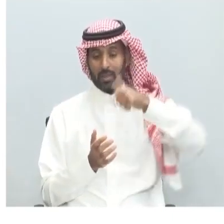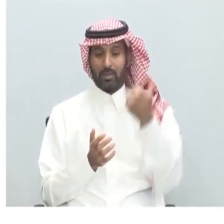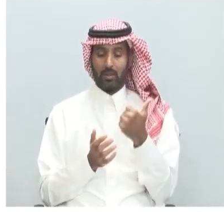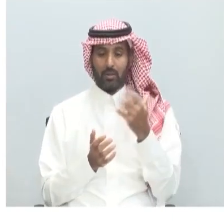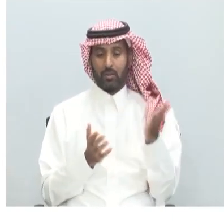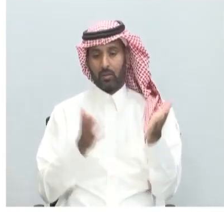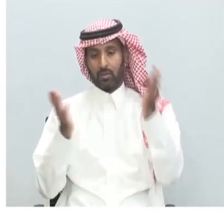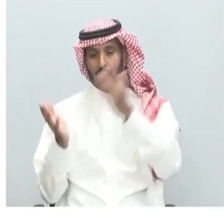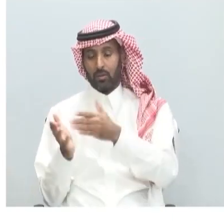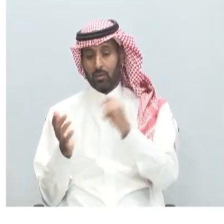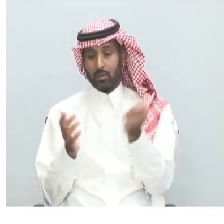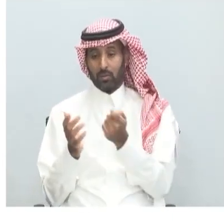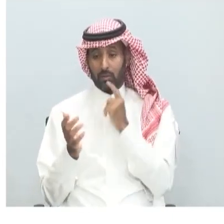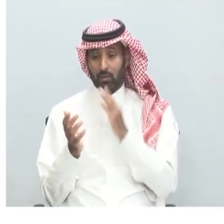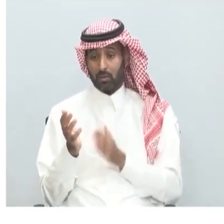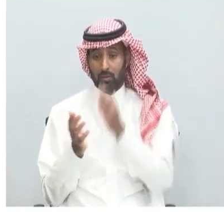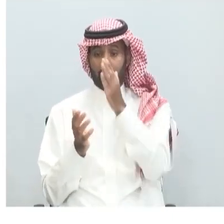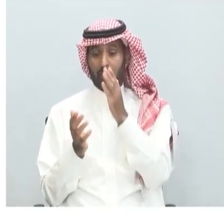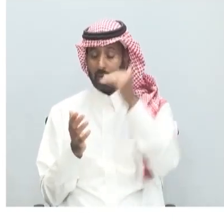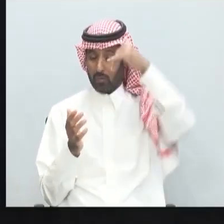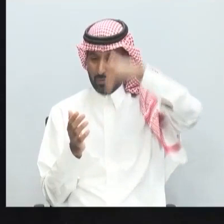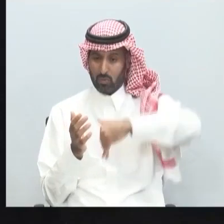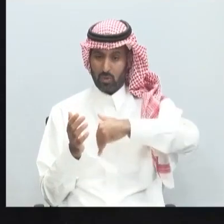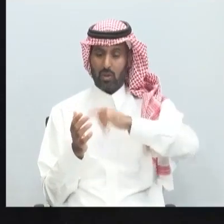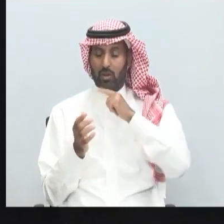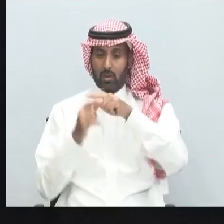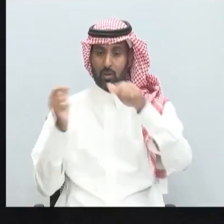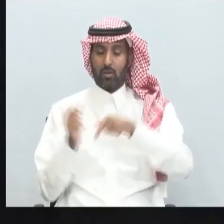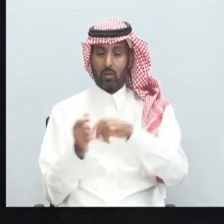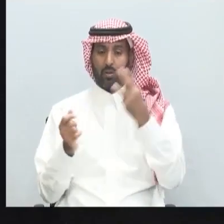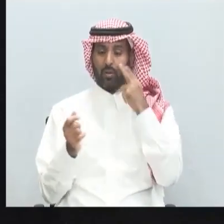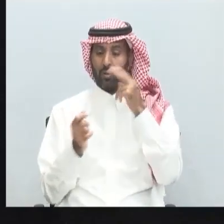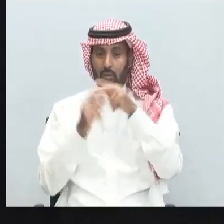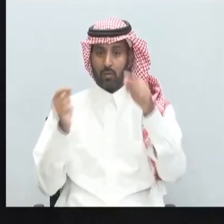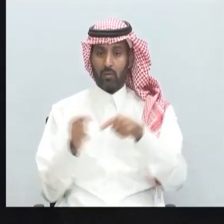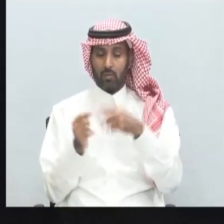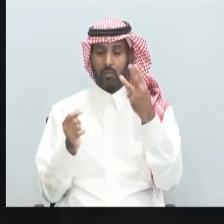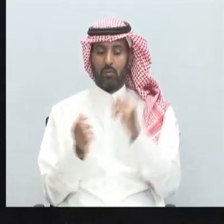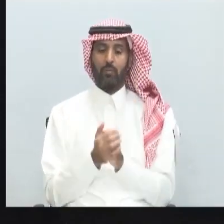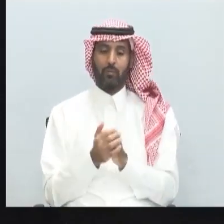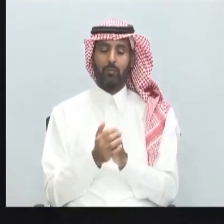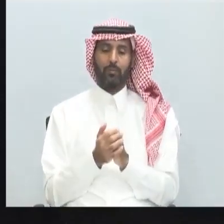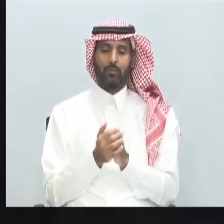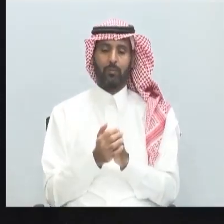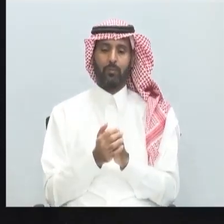سانتقل وارسم السهم الى الاسفل في الغرفه الثالثه او في المربع الثالث